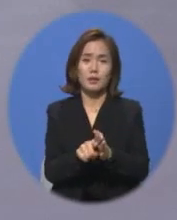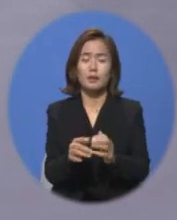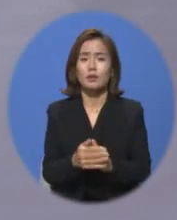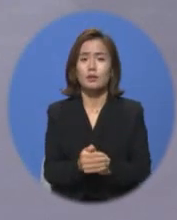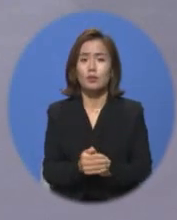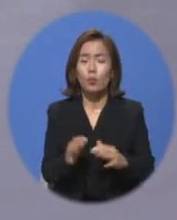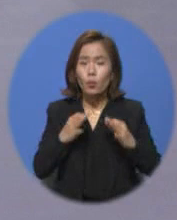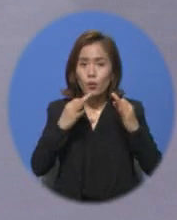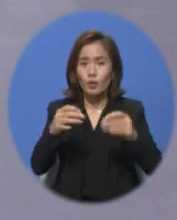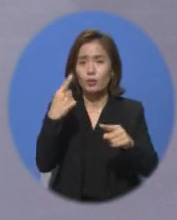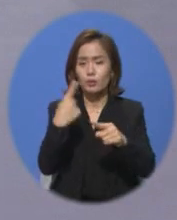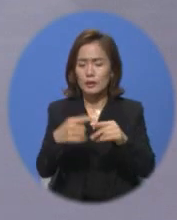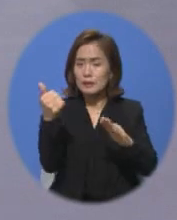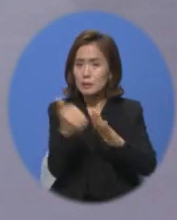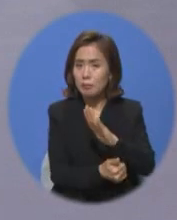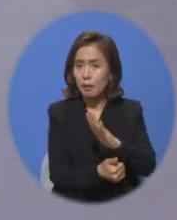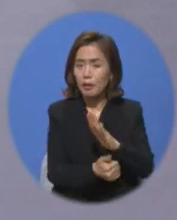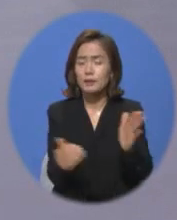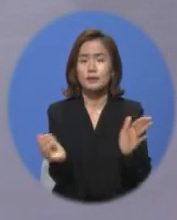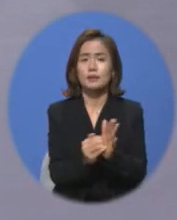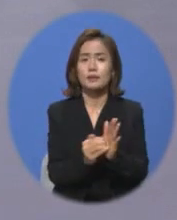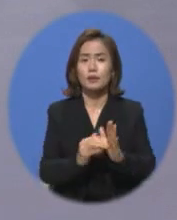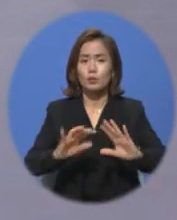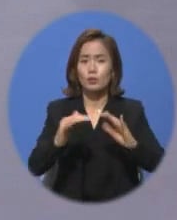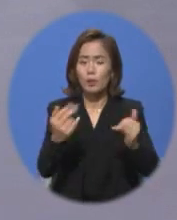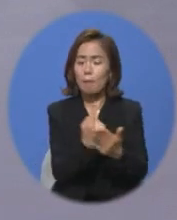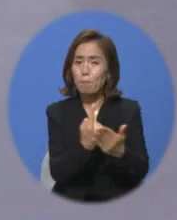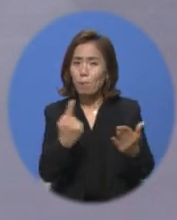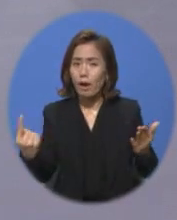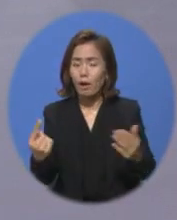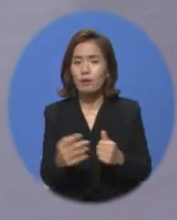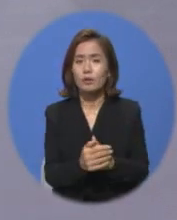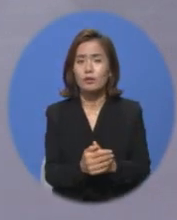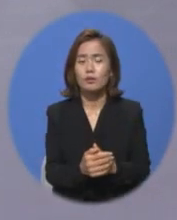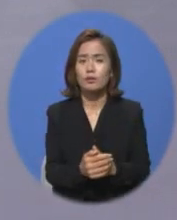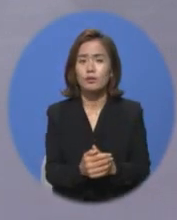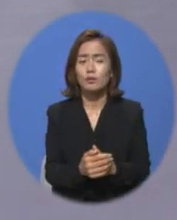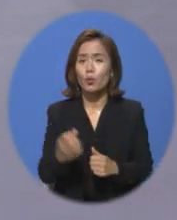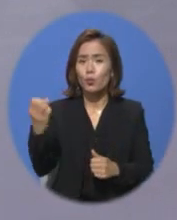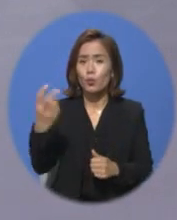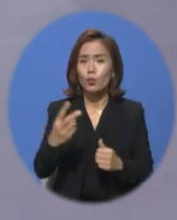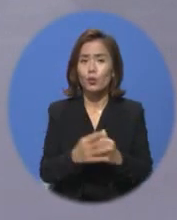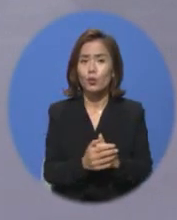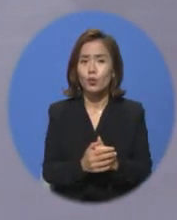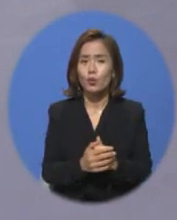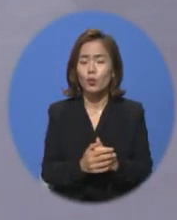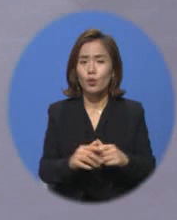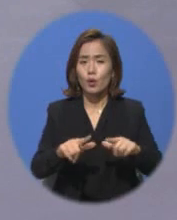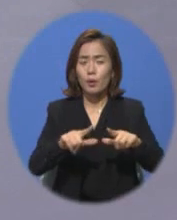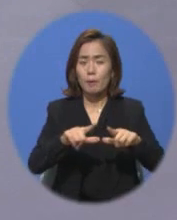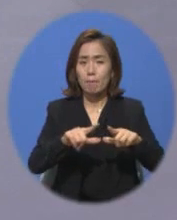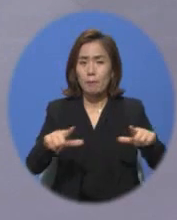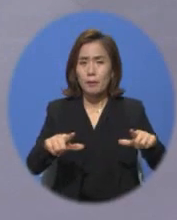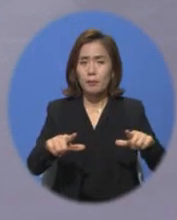국민의당의안철수후보를 대통령으로만들기위해노력하다가실패하자탈당하고민주 평화당으로옮겼다가상황이